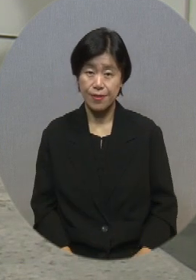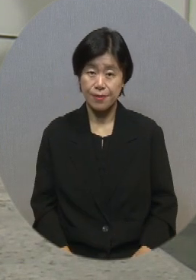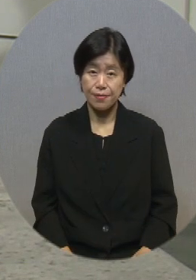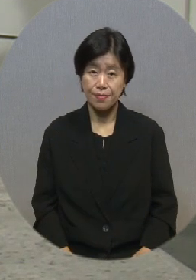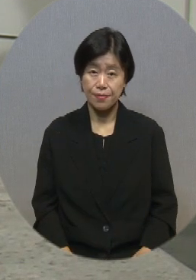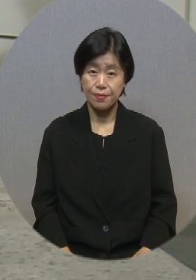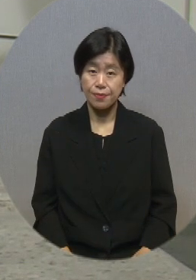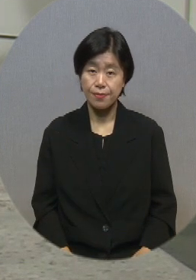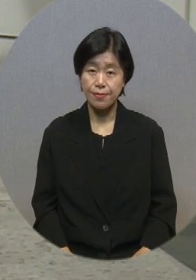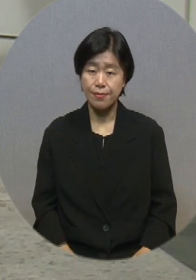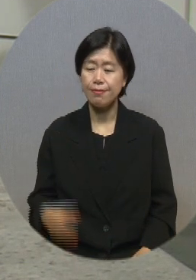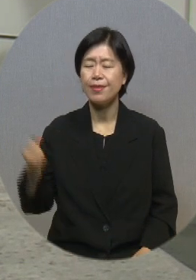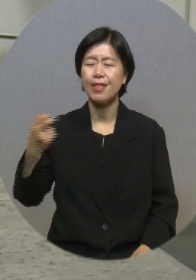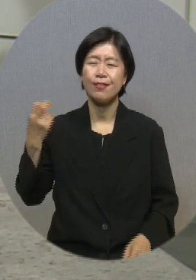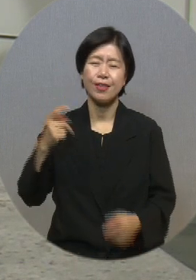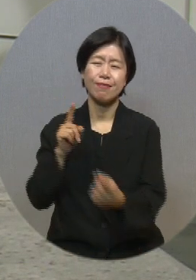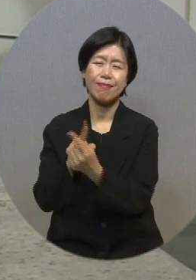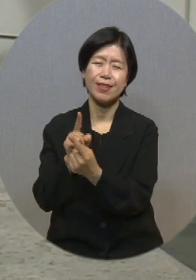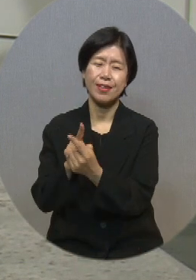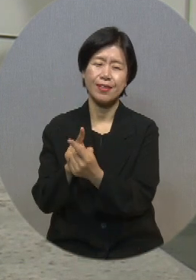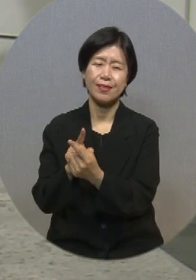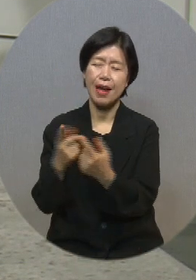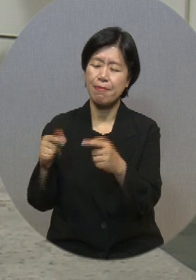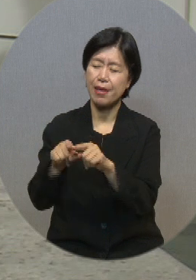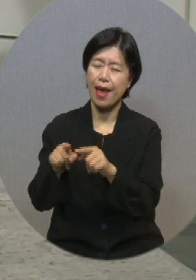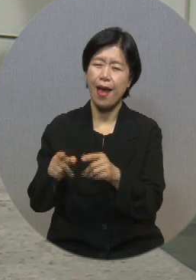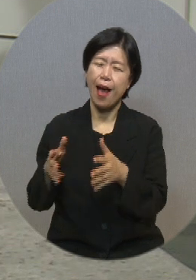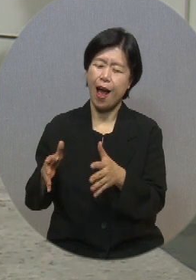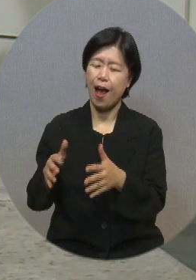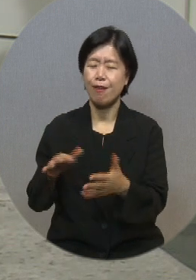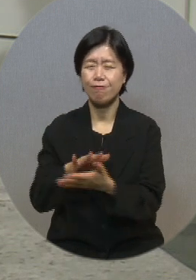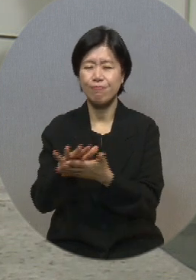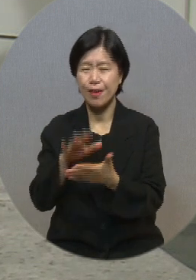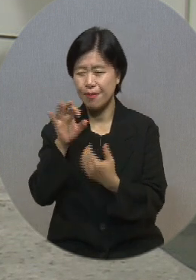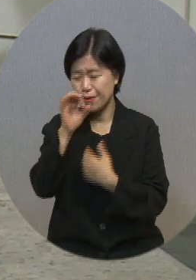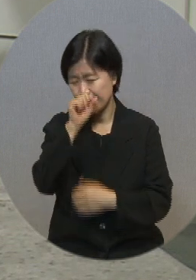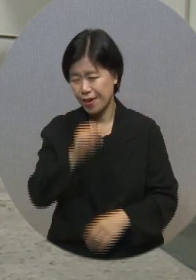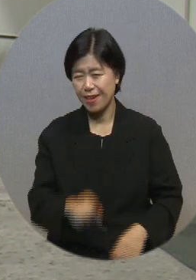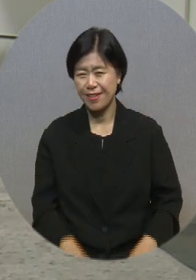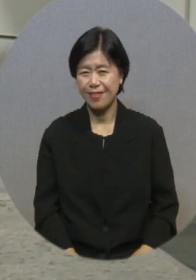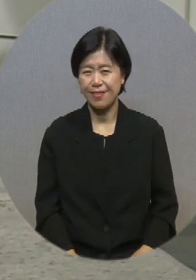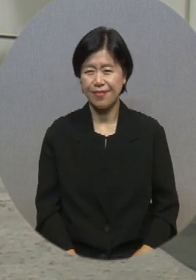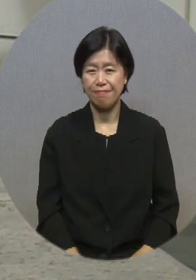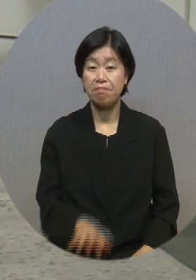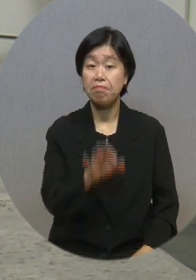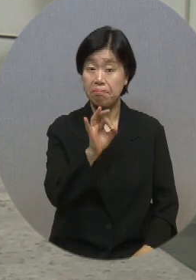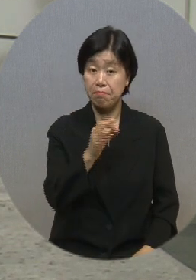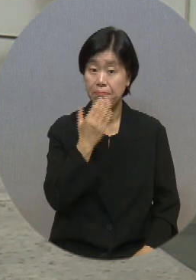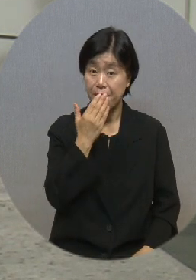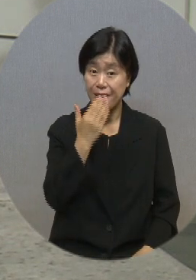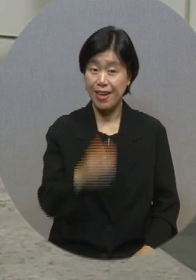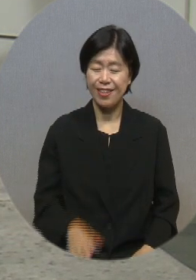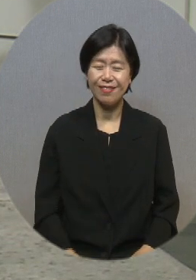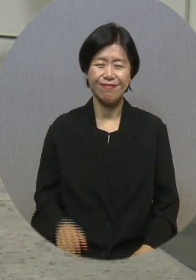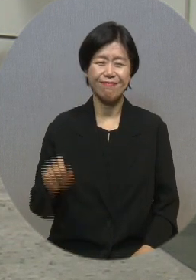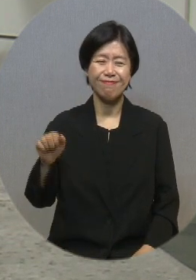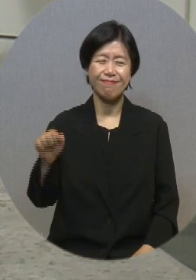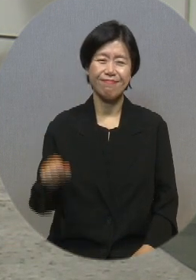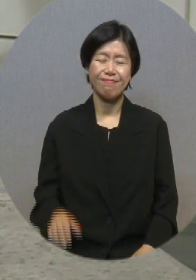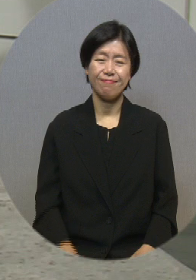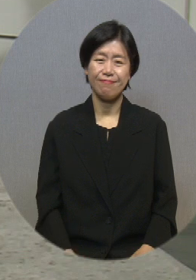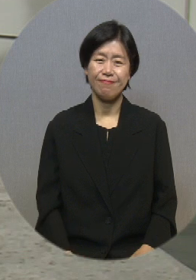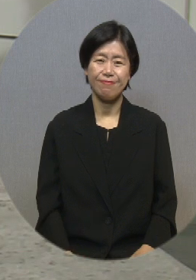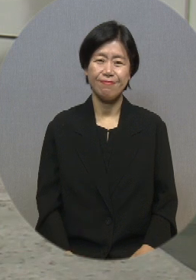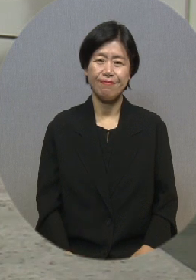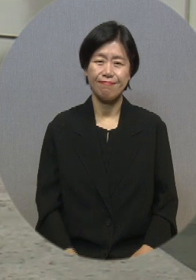수 있는 한 자주 만나서 놀았으면 좋겠습니다. 네, 꼭 그렇게 되세요. 네네. 네,